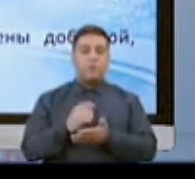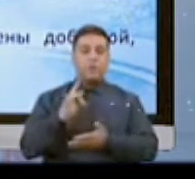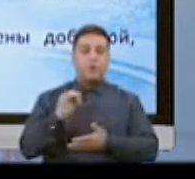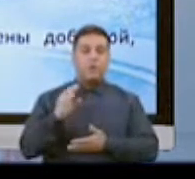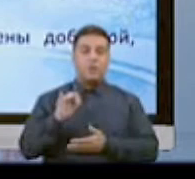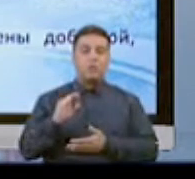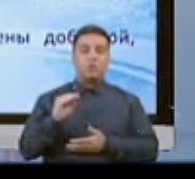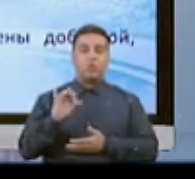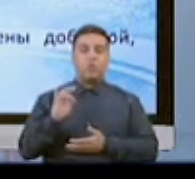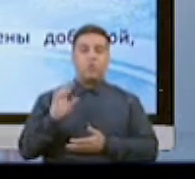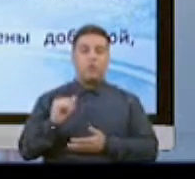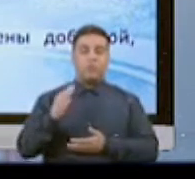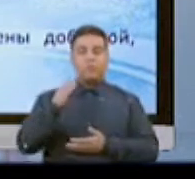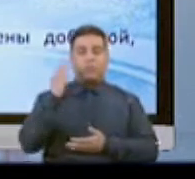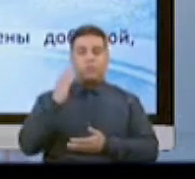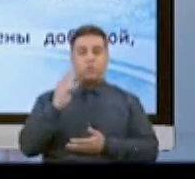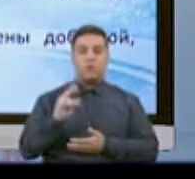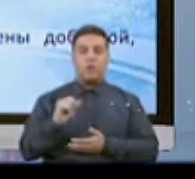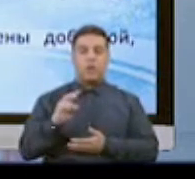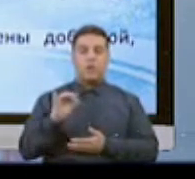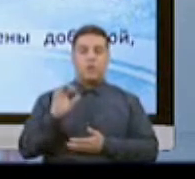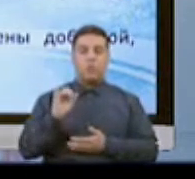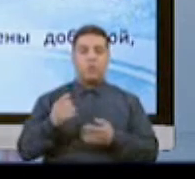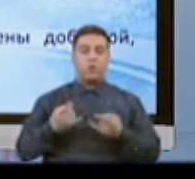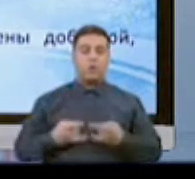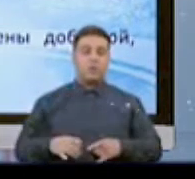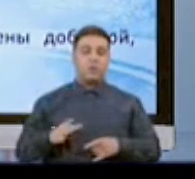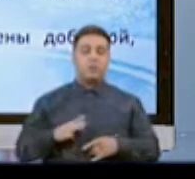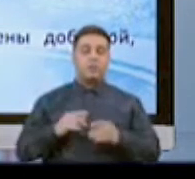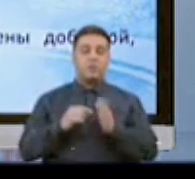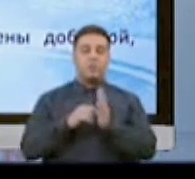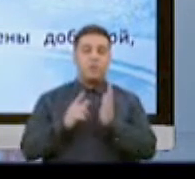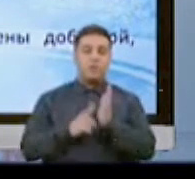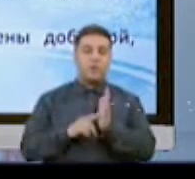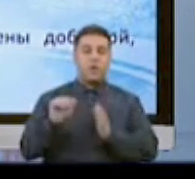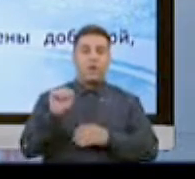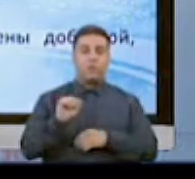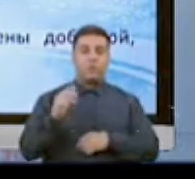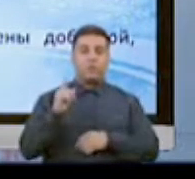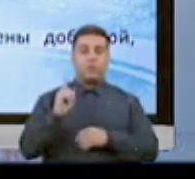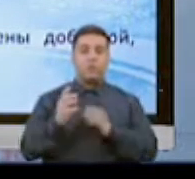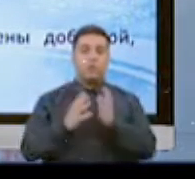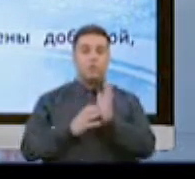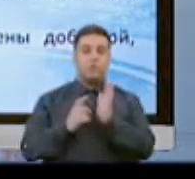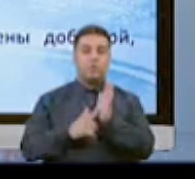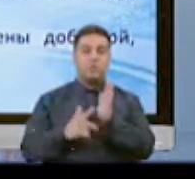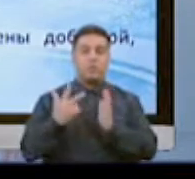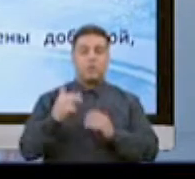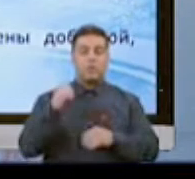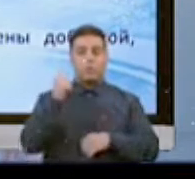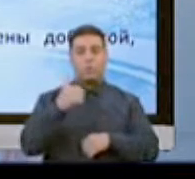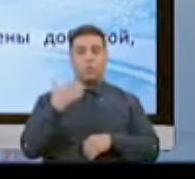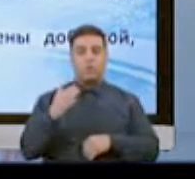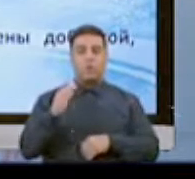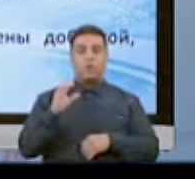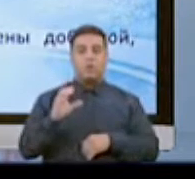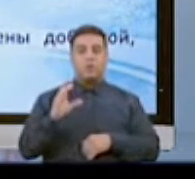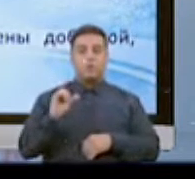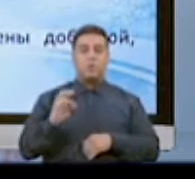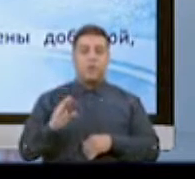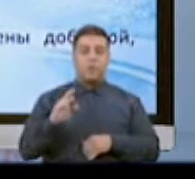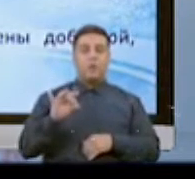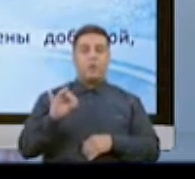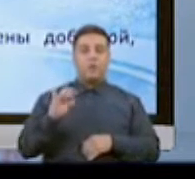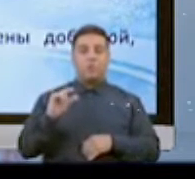редактор журнала «Веселый колобок». Родилась 17 августа 1973 года в